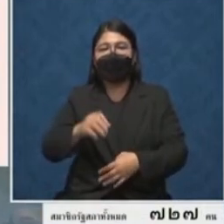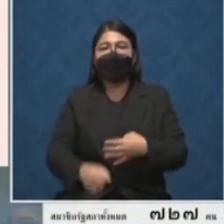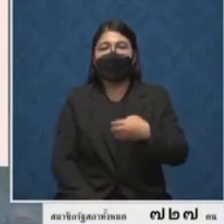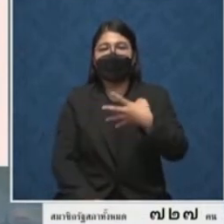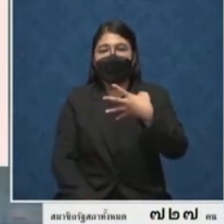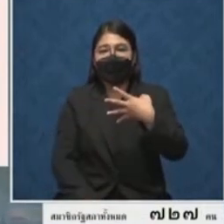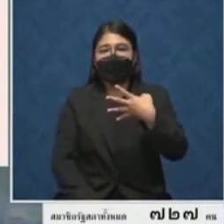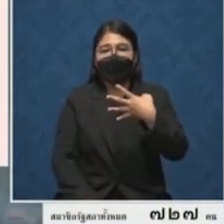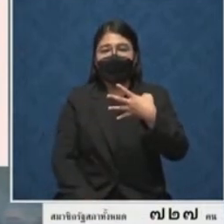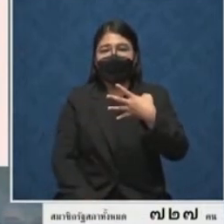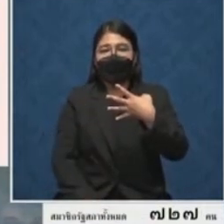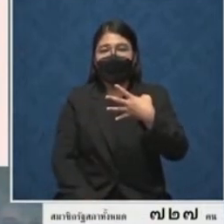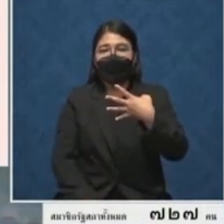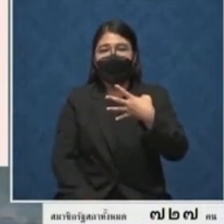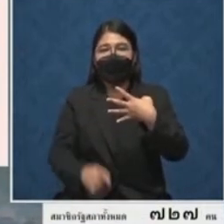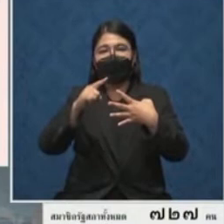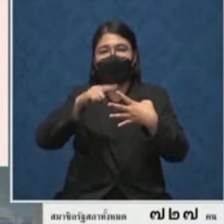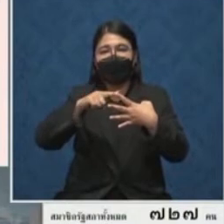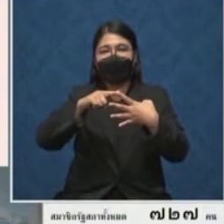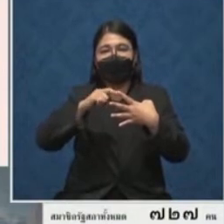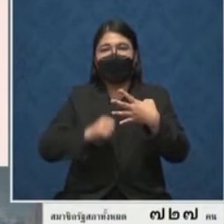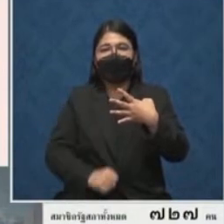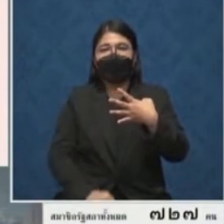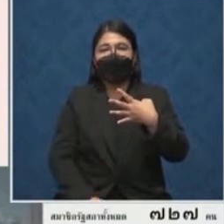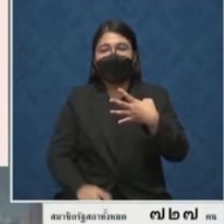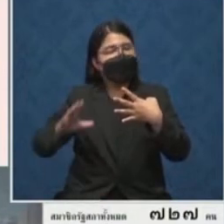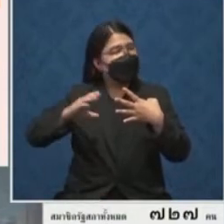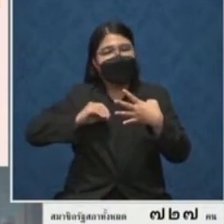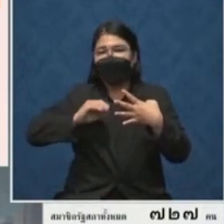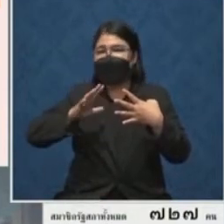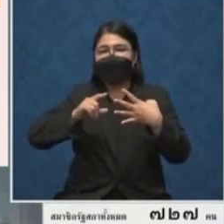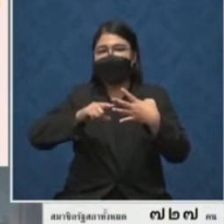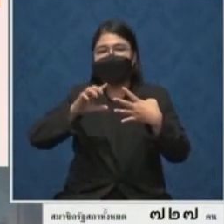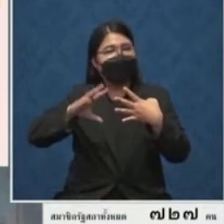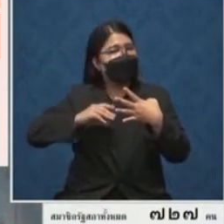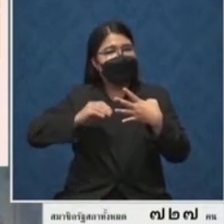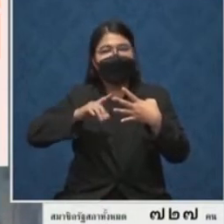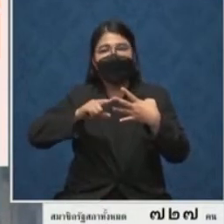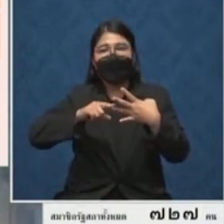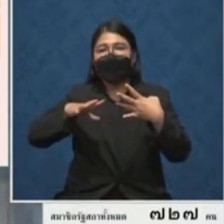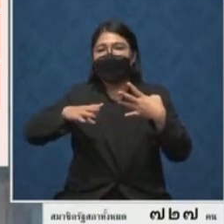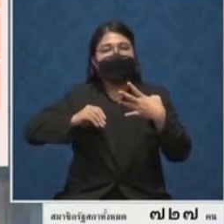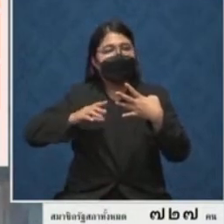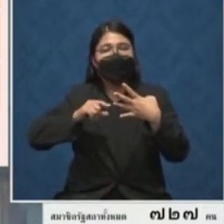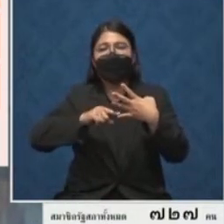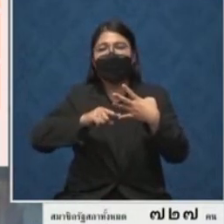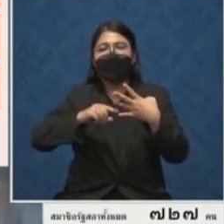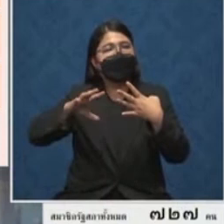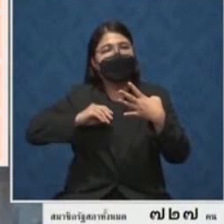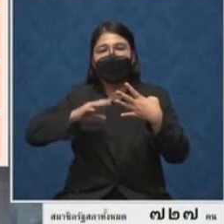1ไม่รับหลักการ2ไม่รับหลักการ3ไม่รับหลักการ4ไม่รับหลักการครับ